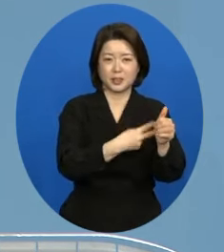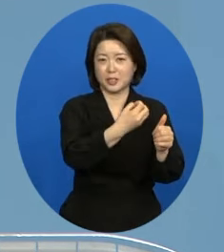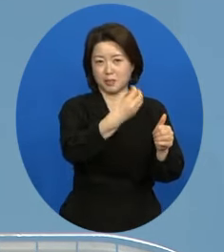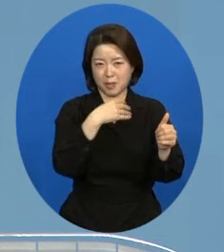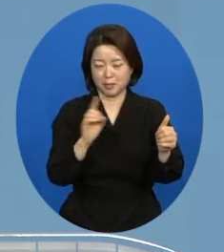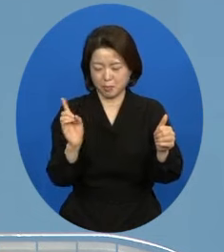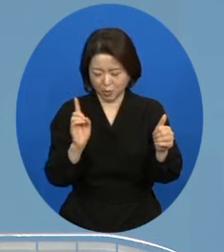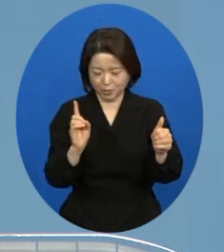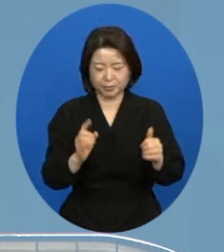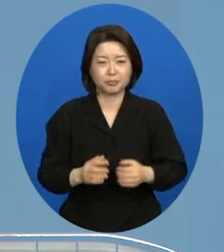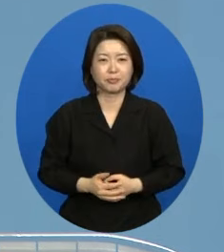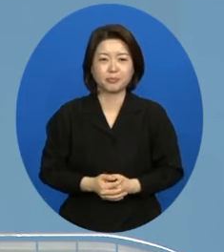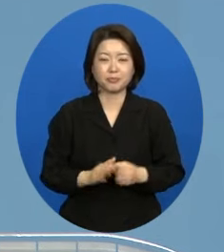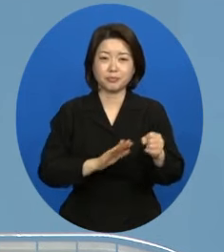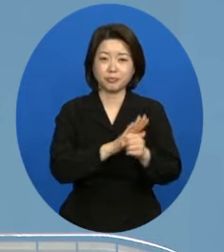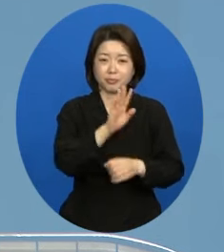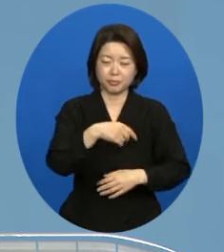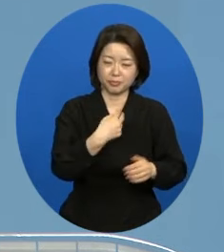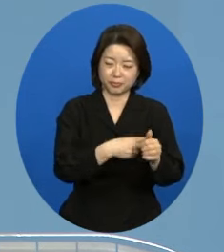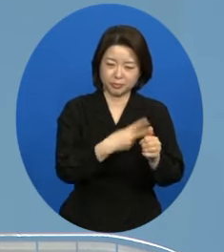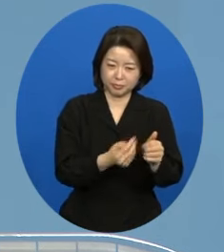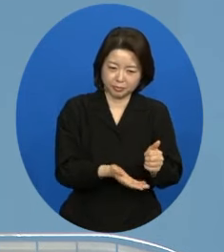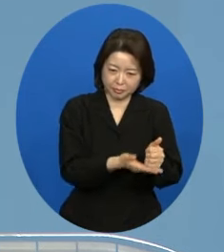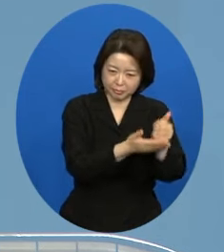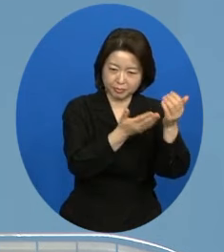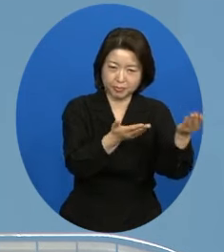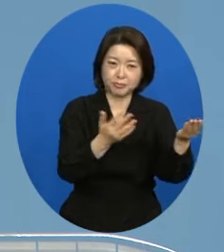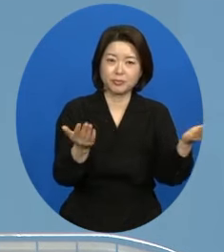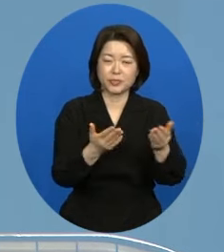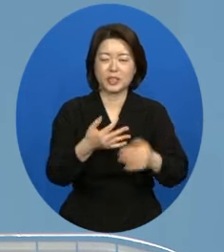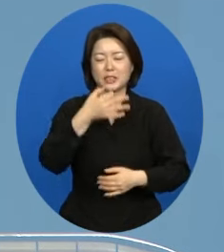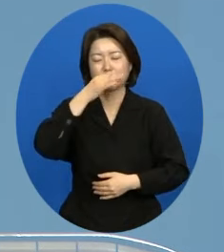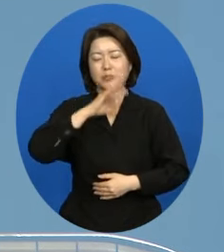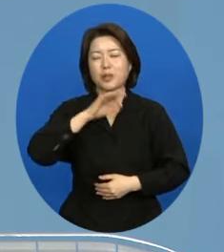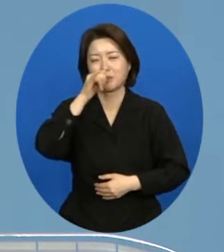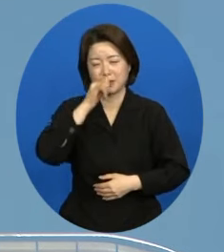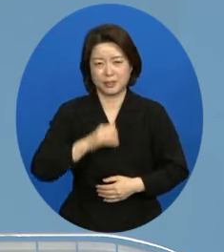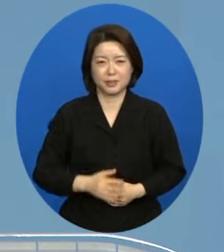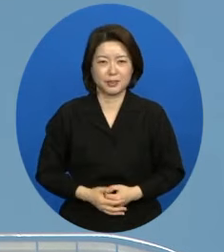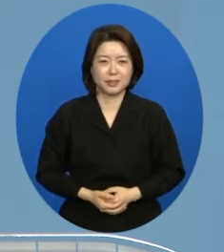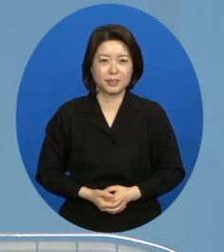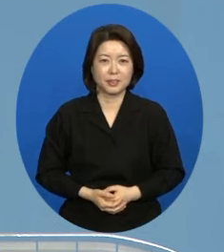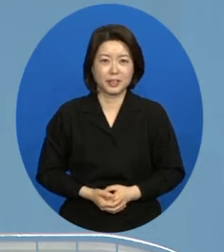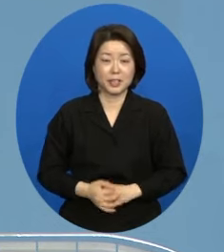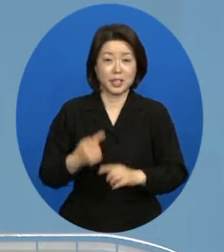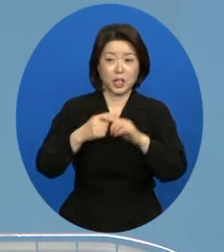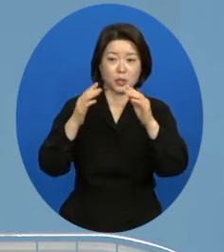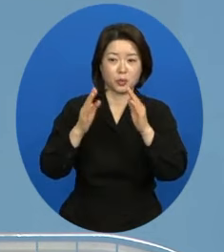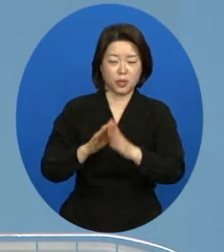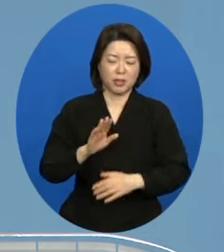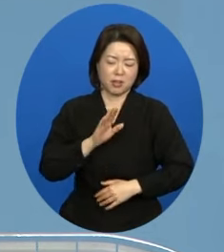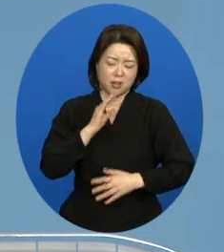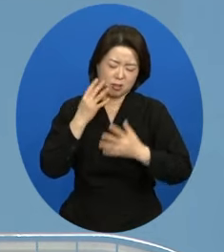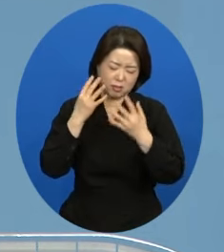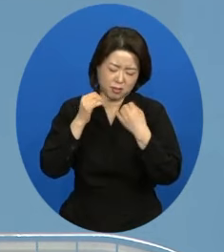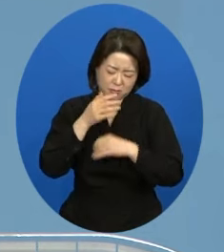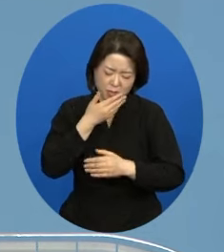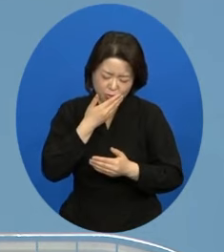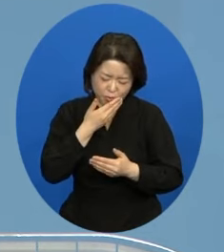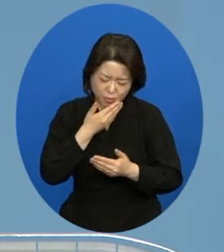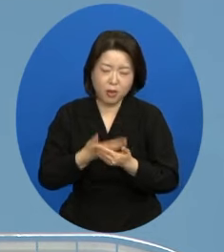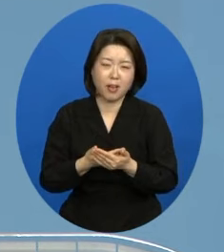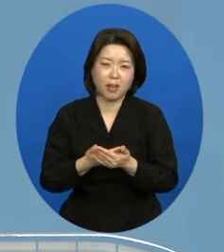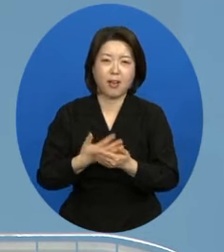해주셨습니다 사랑부 교사를 섬기는 일이 정말 람 있습니다 교회가 얼마나 중요한지를 알게